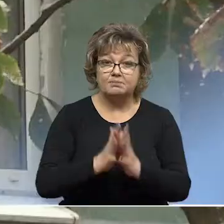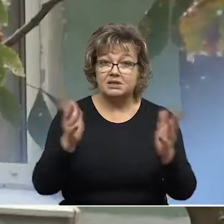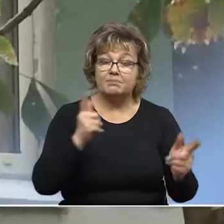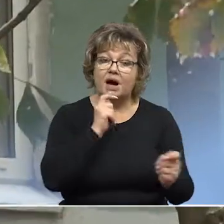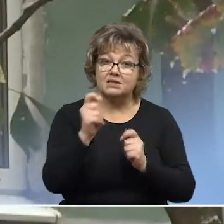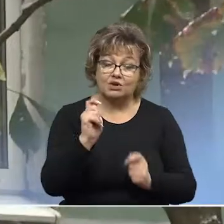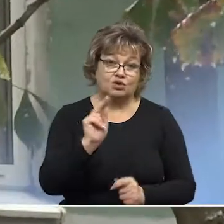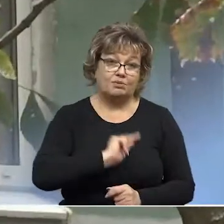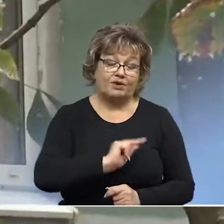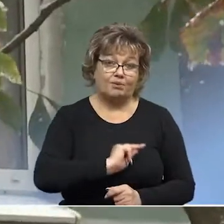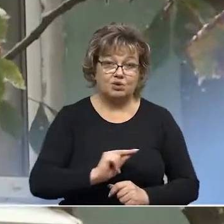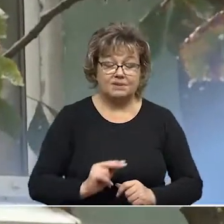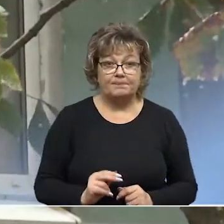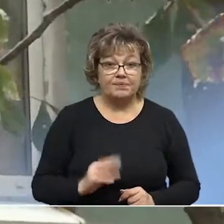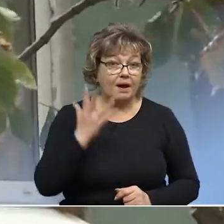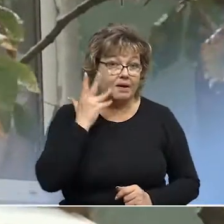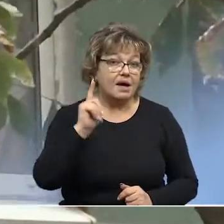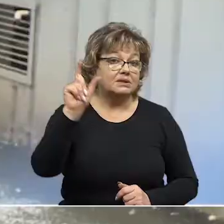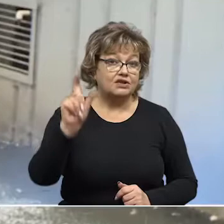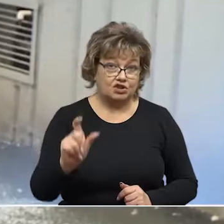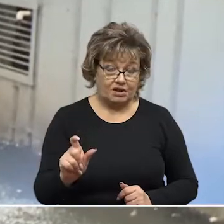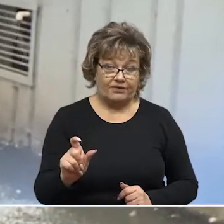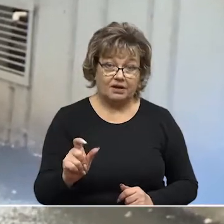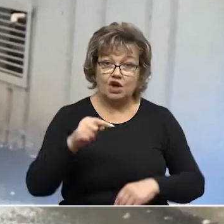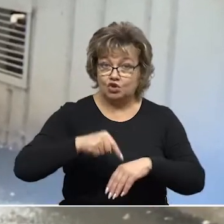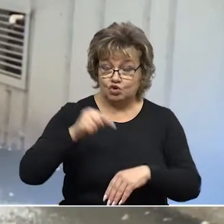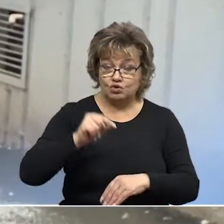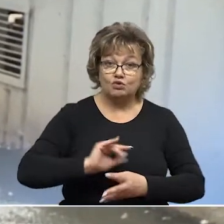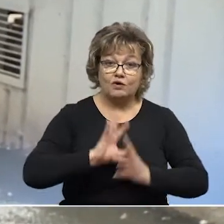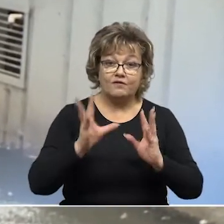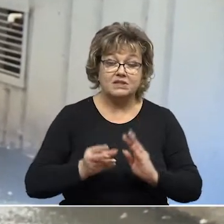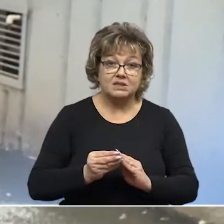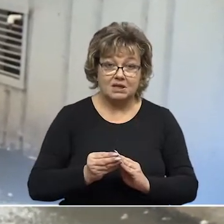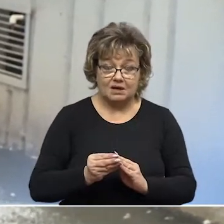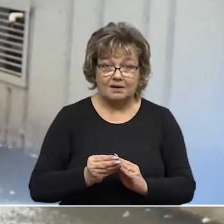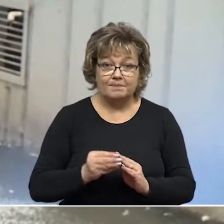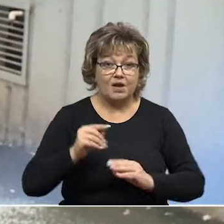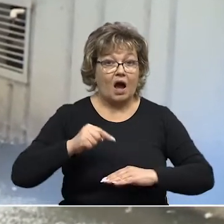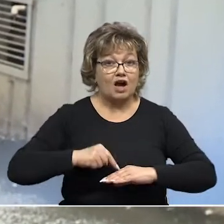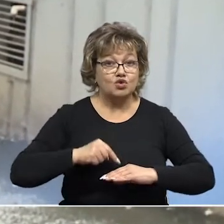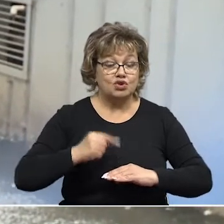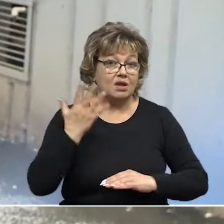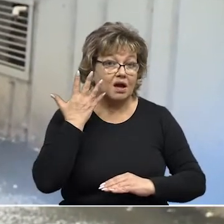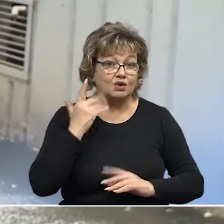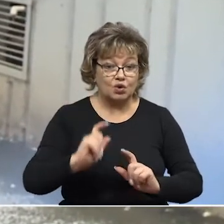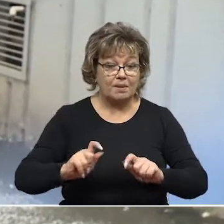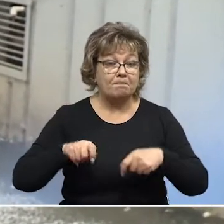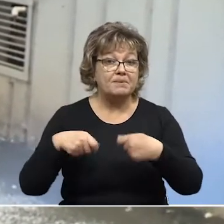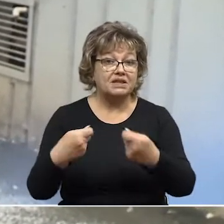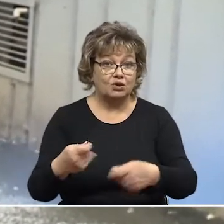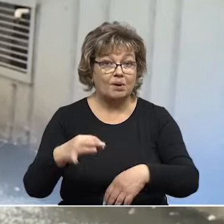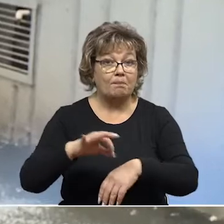быть максимально осторожными в работе. Когда человек почувствует все, скажем так, ощущения, которые